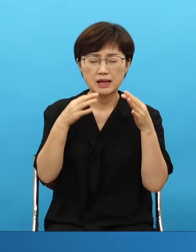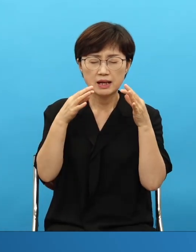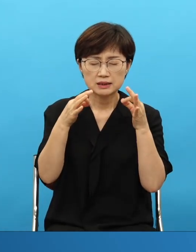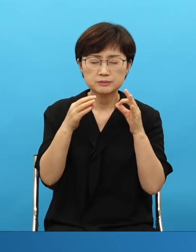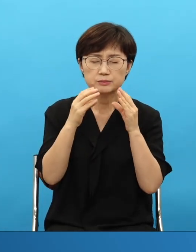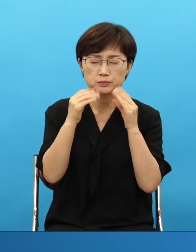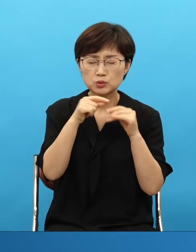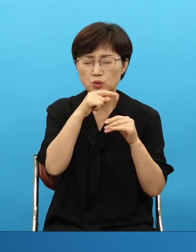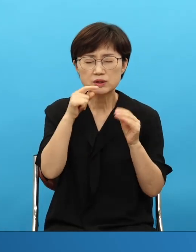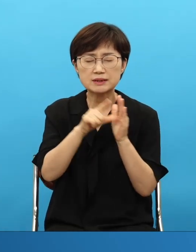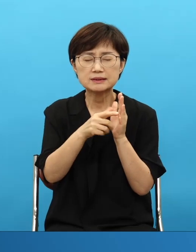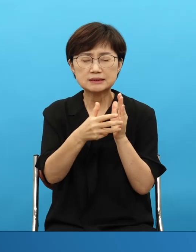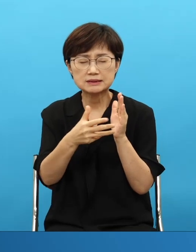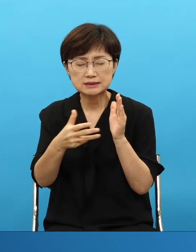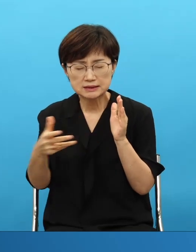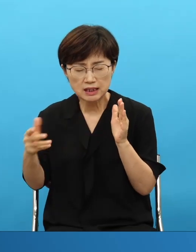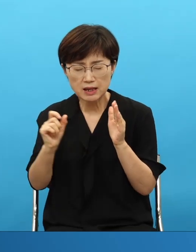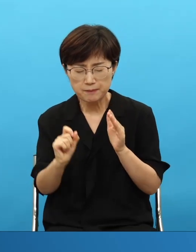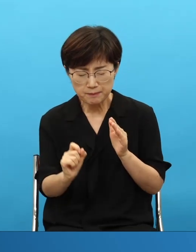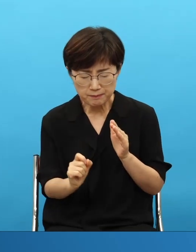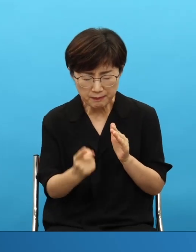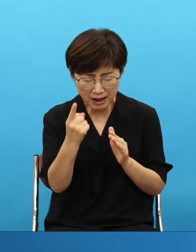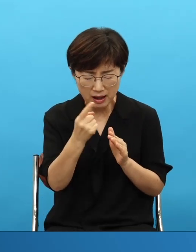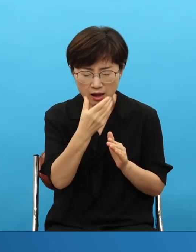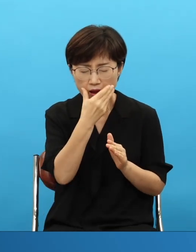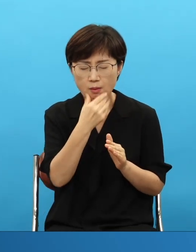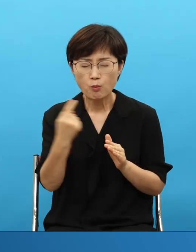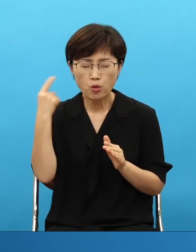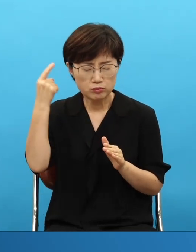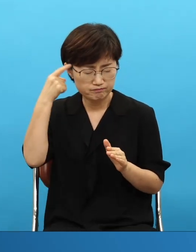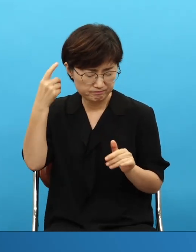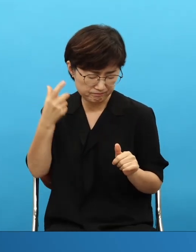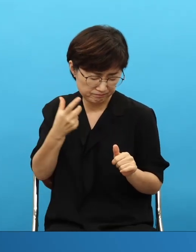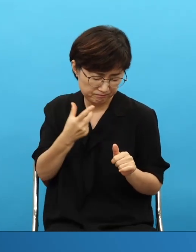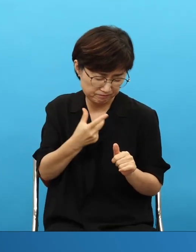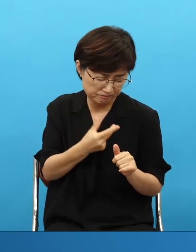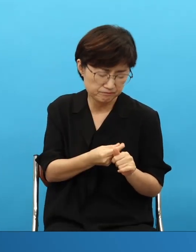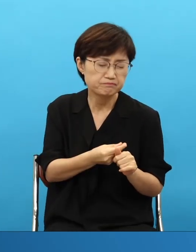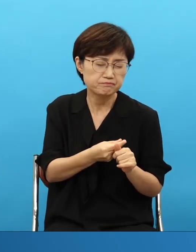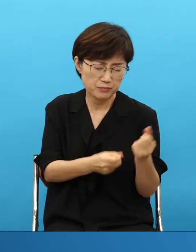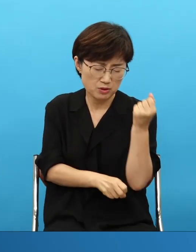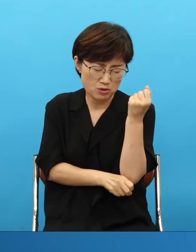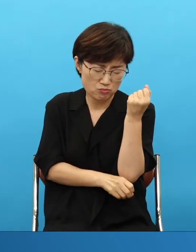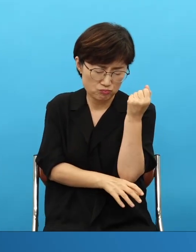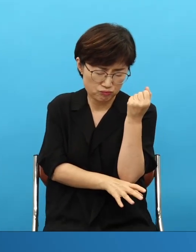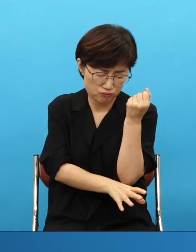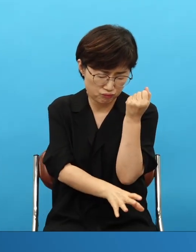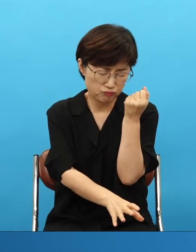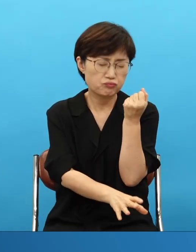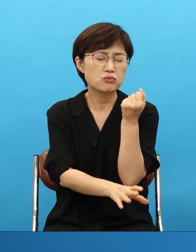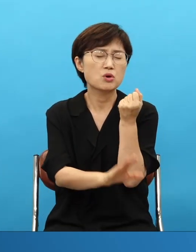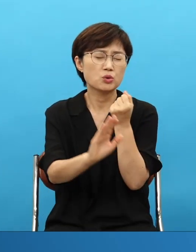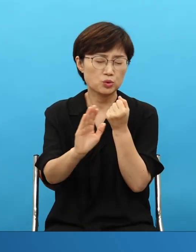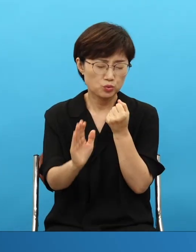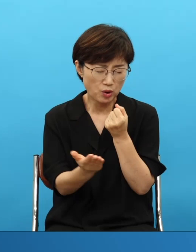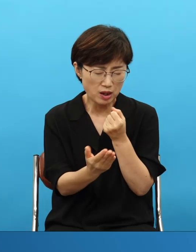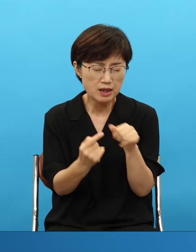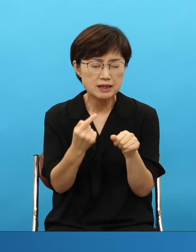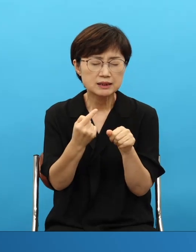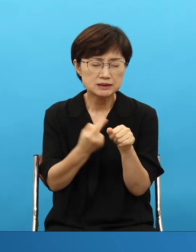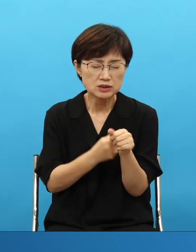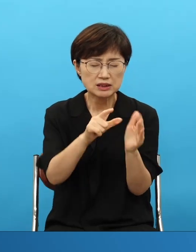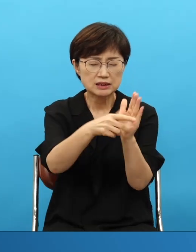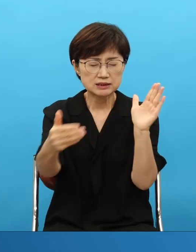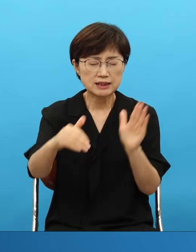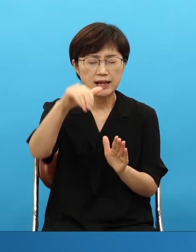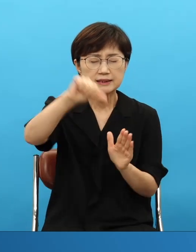뿌리채질되게하시고생명을살리고시대의재앙을막는새들이살아있는교회가되게하여주